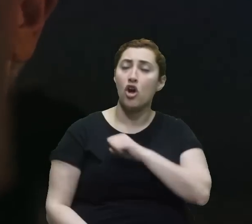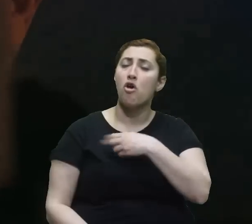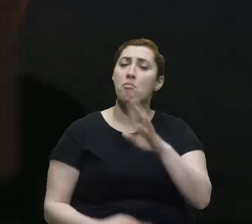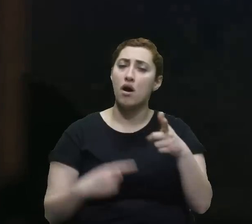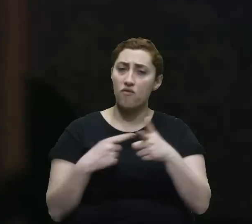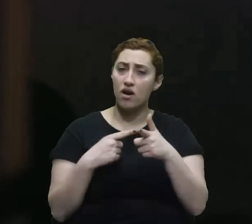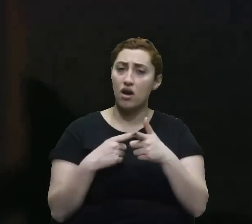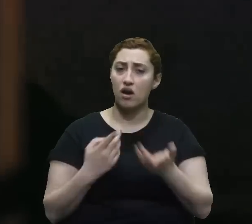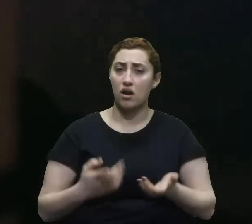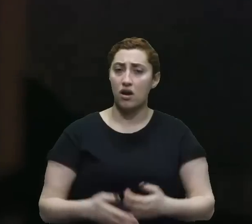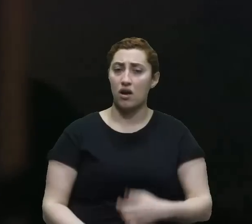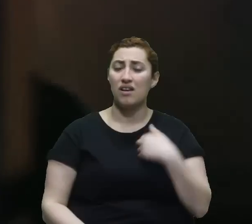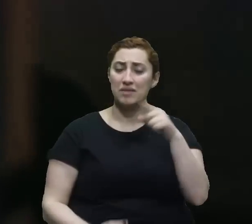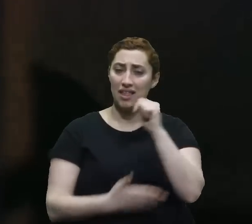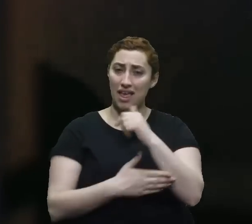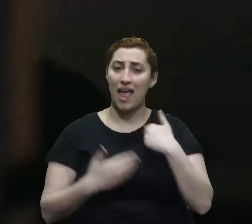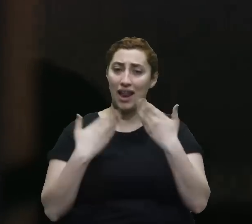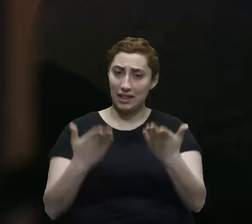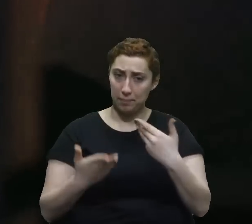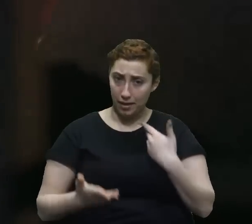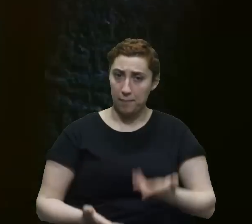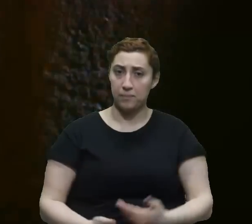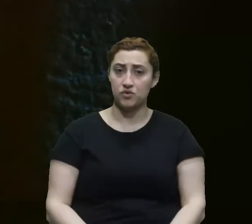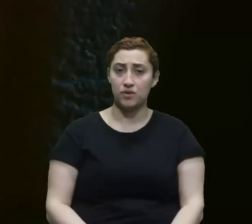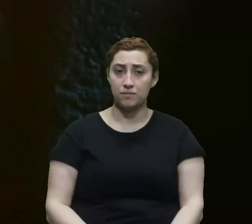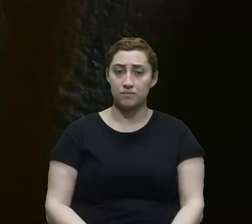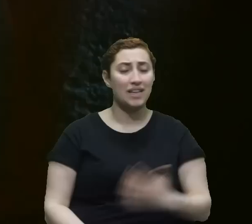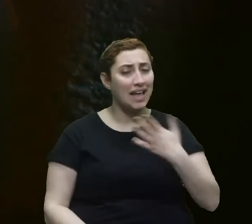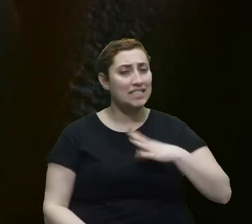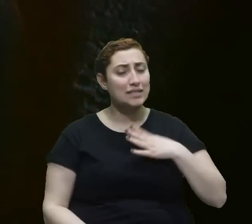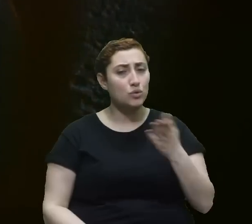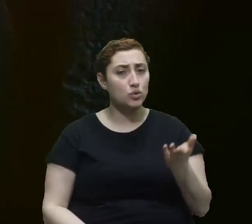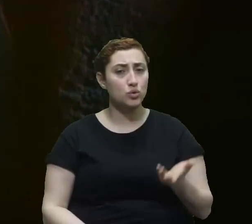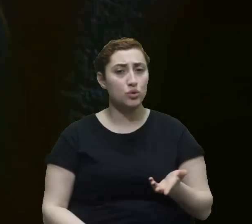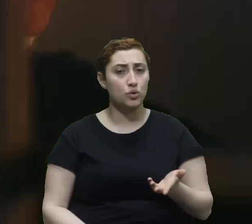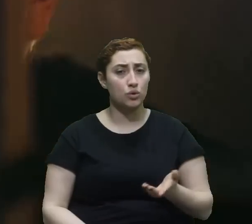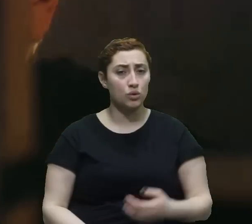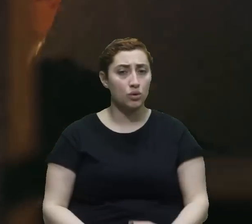Korkma Farah. Sana yardım etmeye geldim. Ne istiyorsun benden?